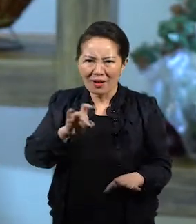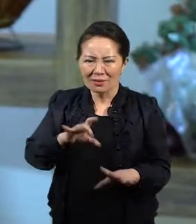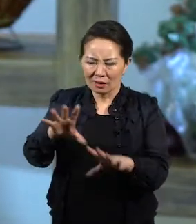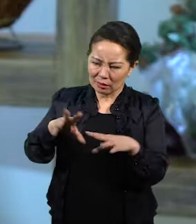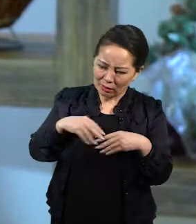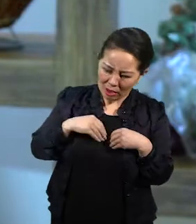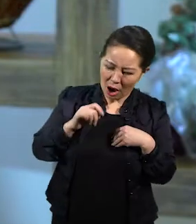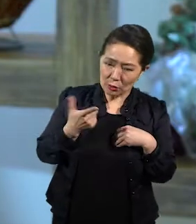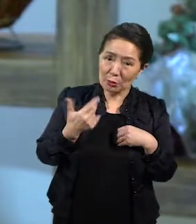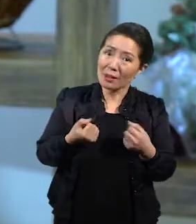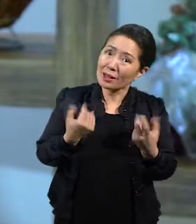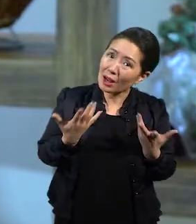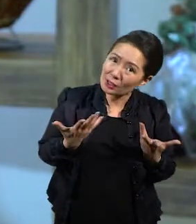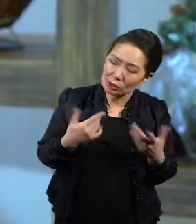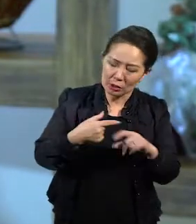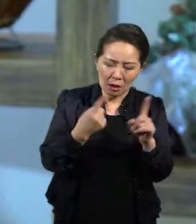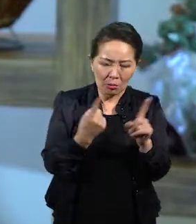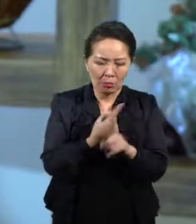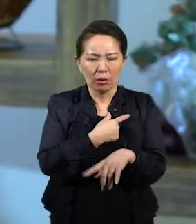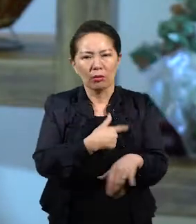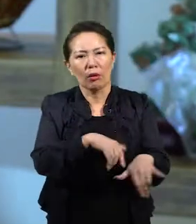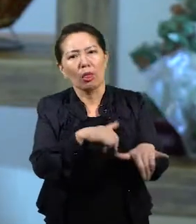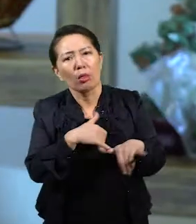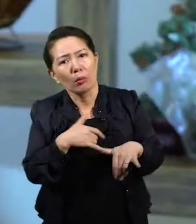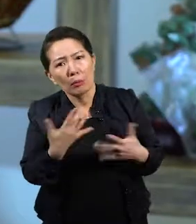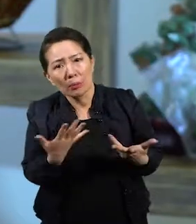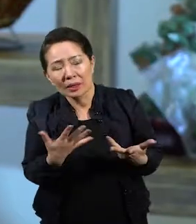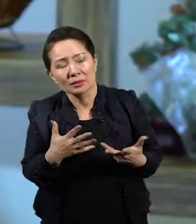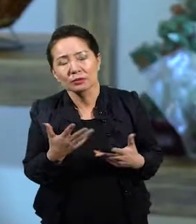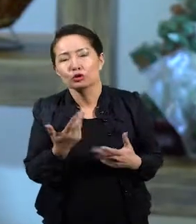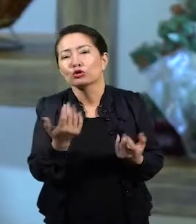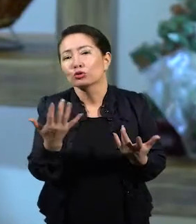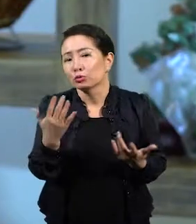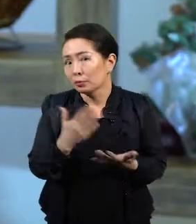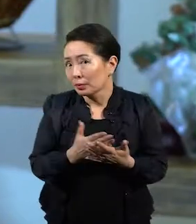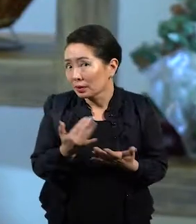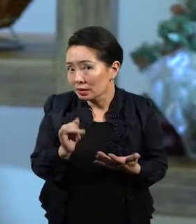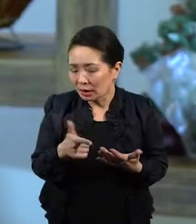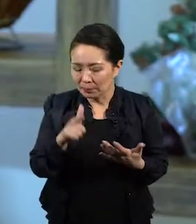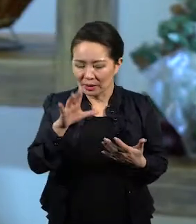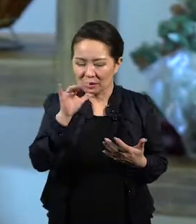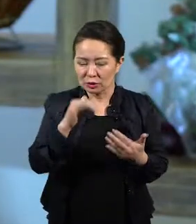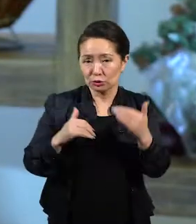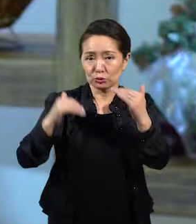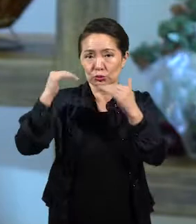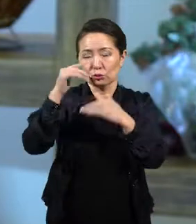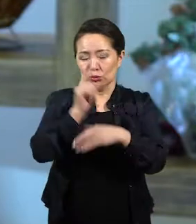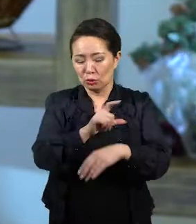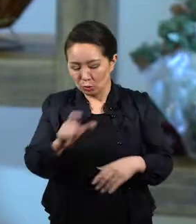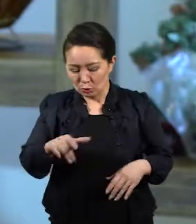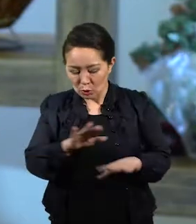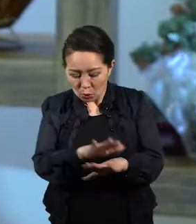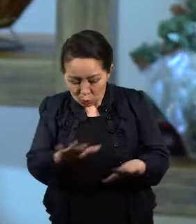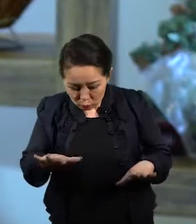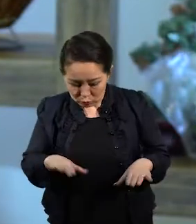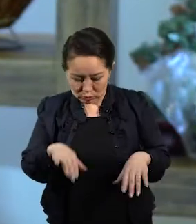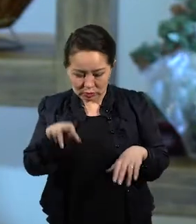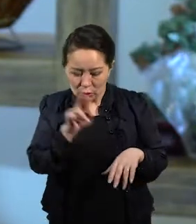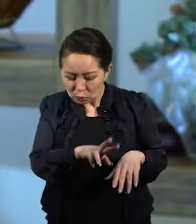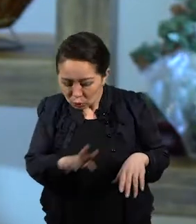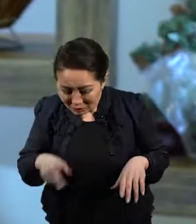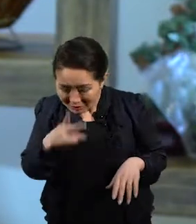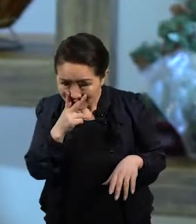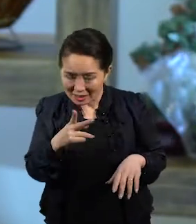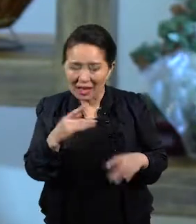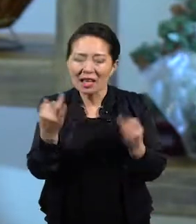байдал нь алдагдаж, гэмт хэргийн одоо золиос олмалууд маш өндөр байдаг. Иймдээч насан туршид бид нэр хүүхдүүдтэй дүү нартаа хэрхэн